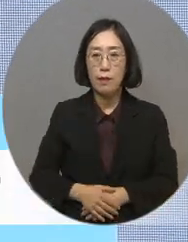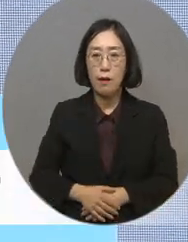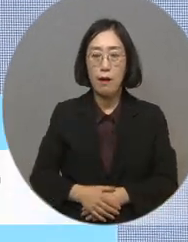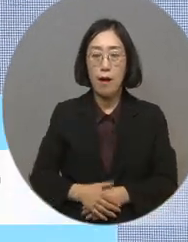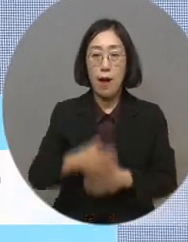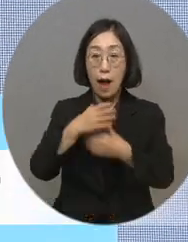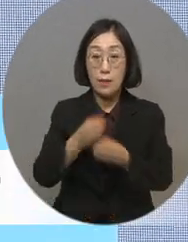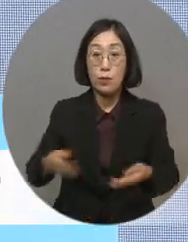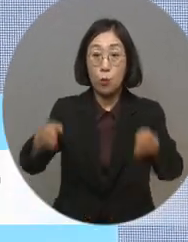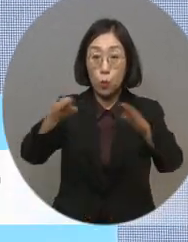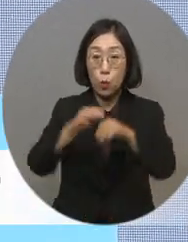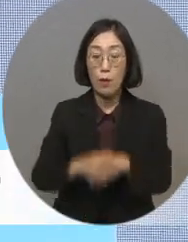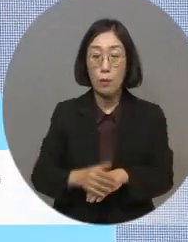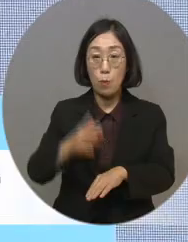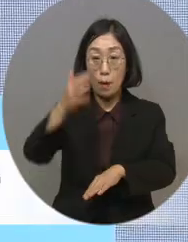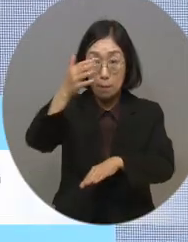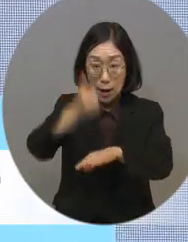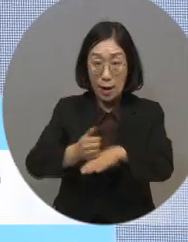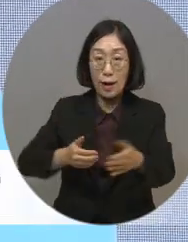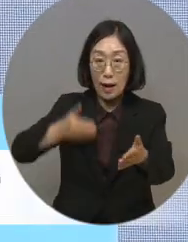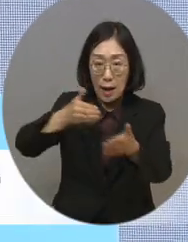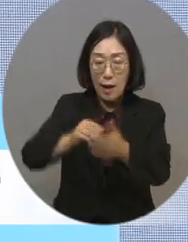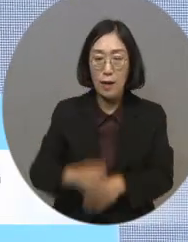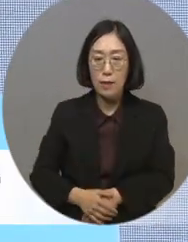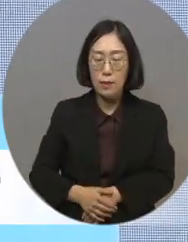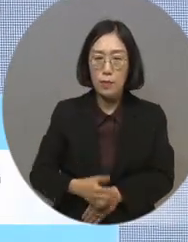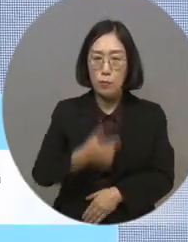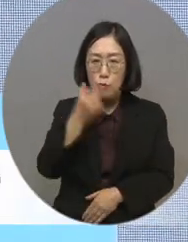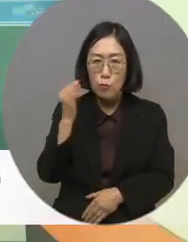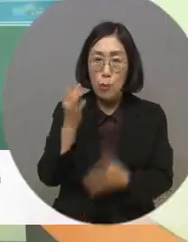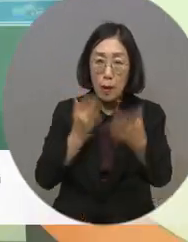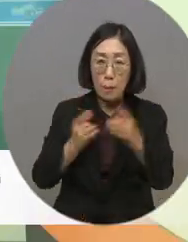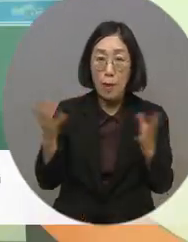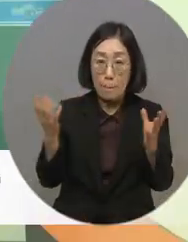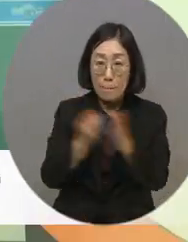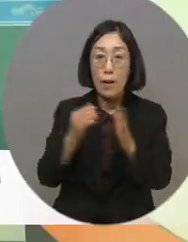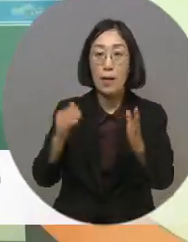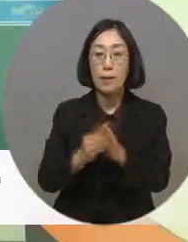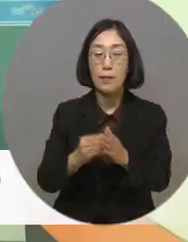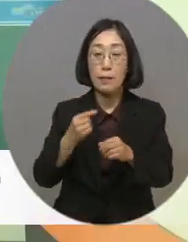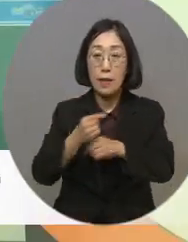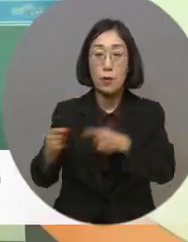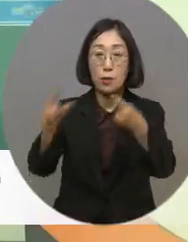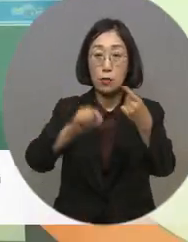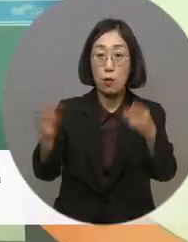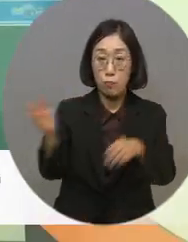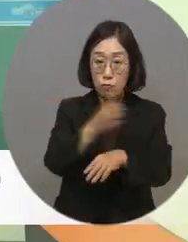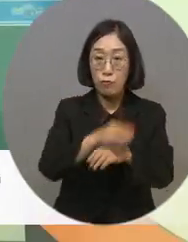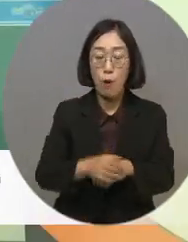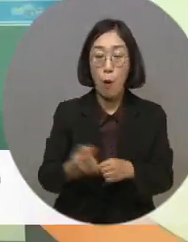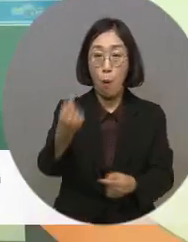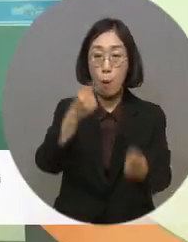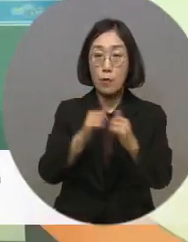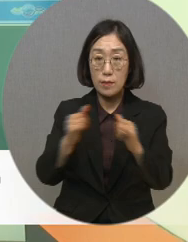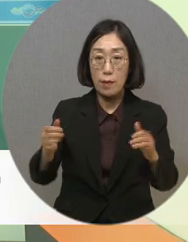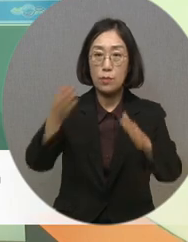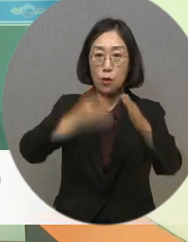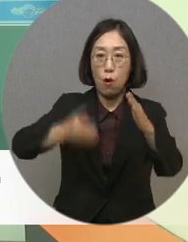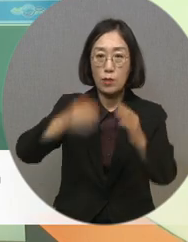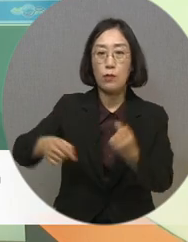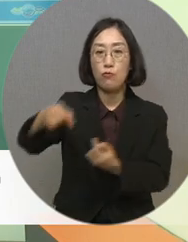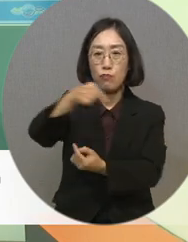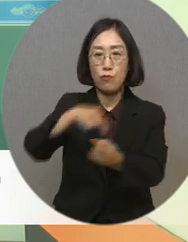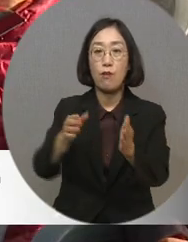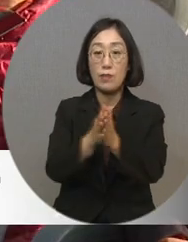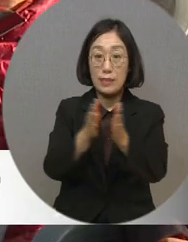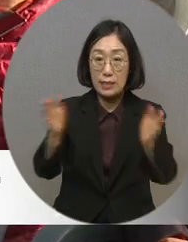국민해양안전관은 올해 말까지 시범 운영을 통해 미비한 사항을 보완한 뒤 다음해 1월부터 체험객들을 대상으로 정식 운영을 시작할